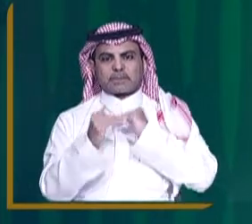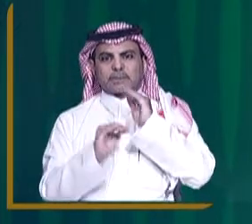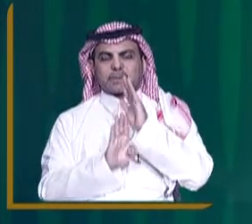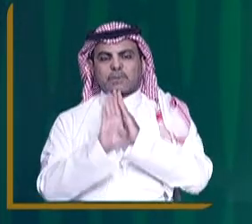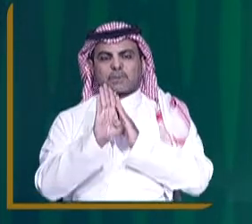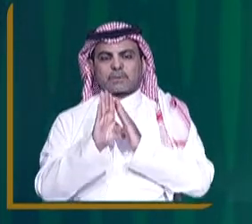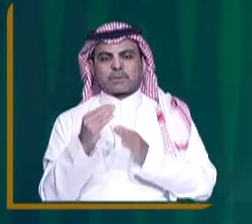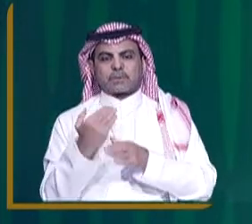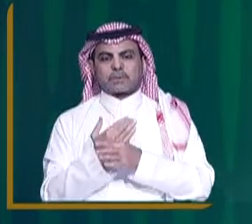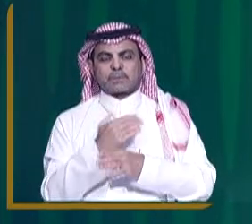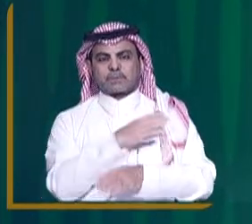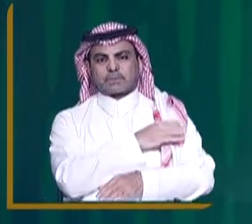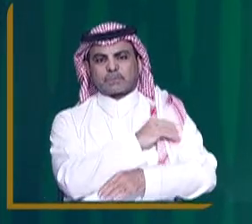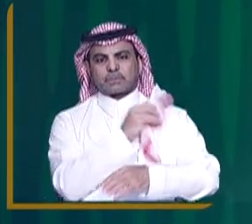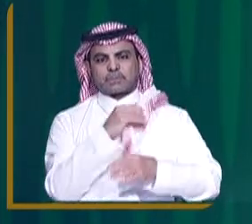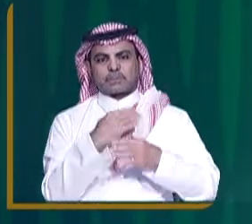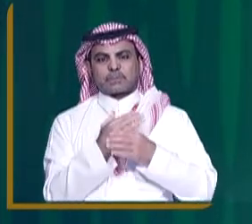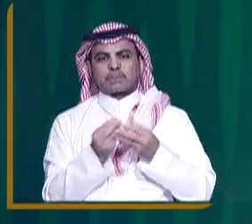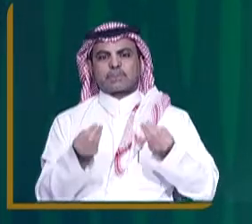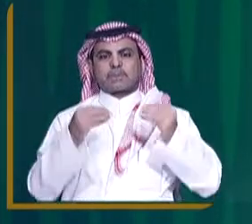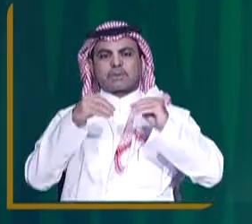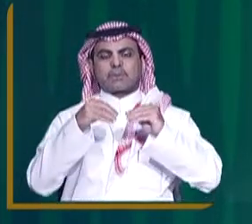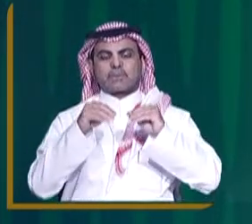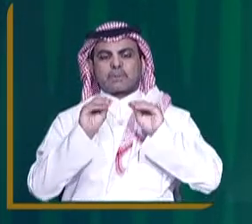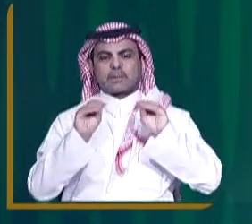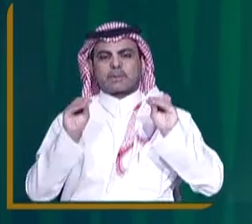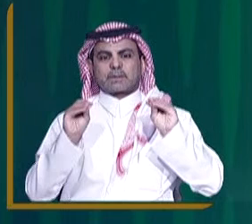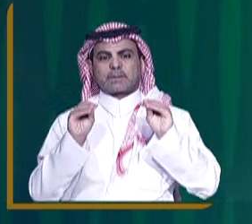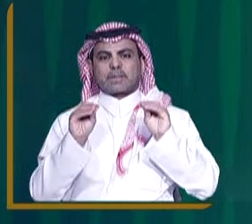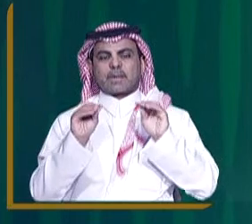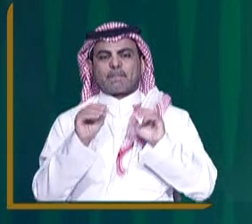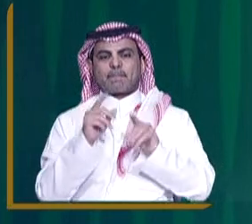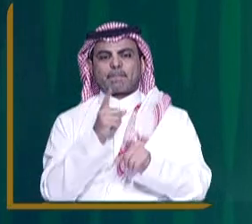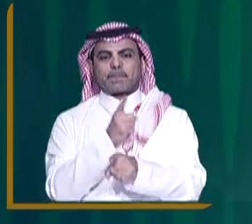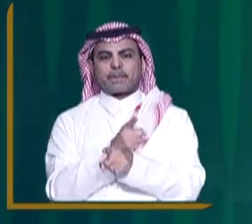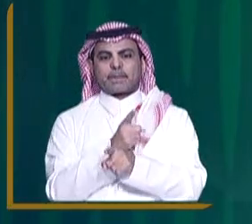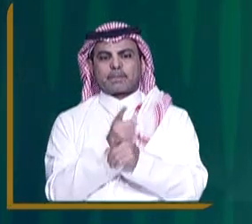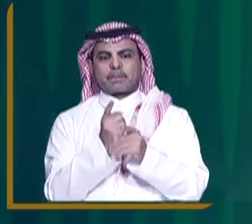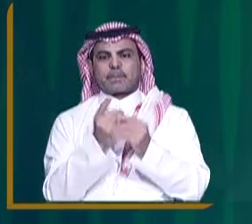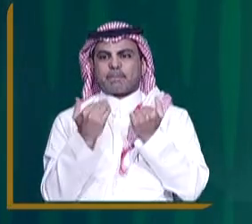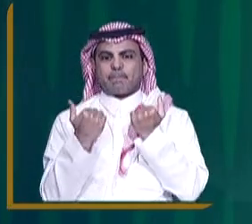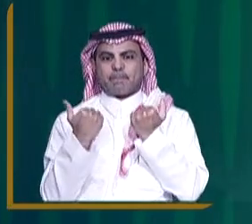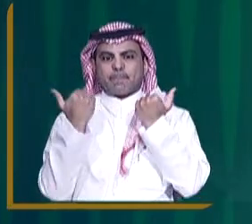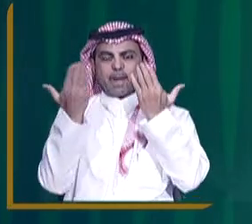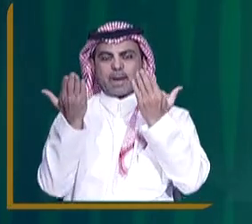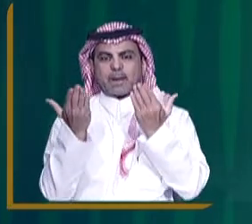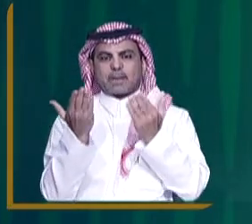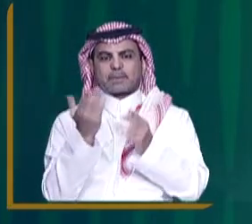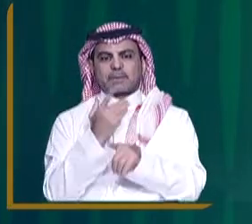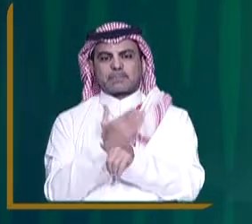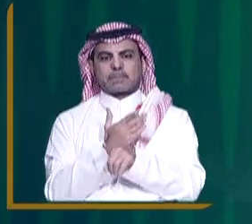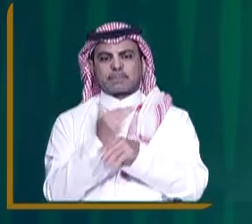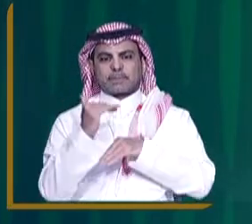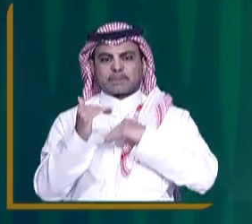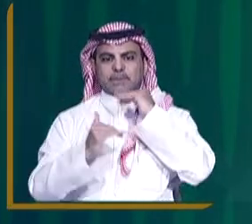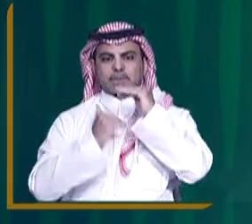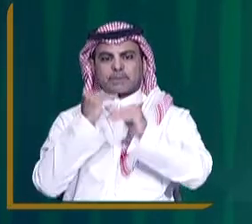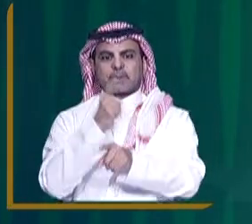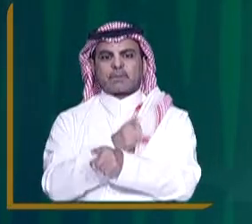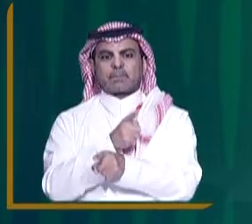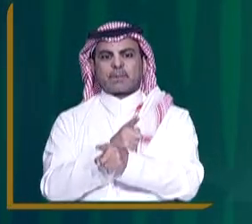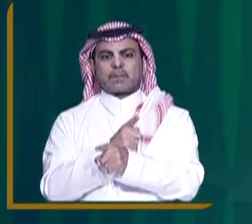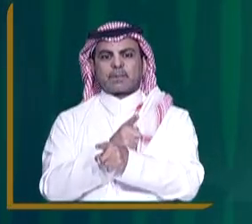لا تزيد الوزارة عدد المقاعد في الابتعاث الخارجي لتطوير